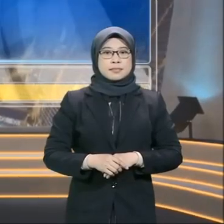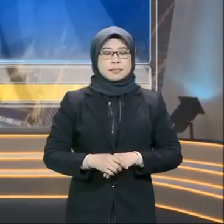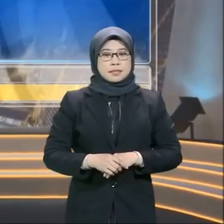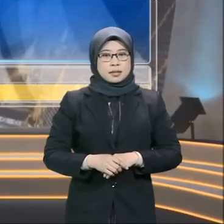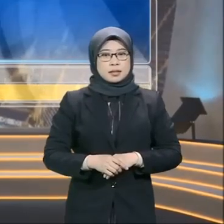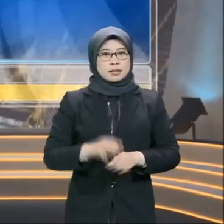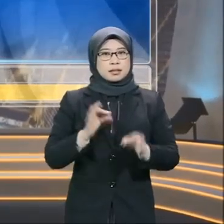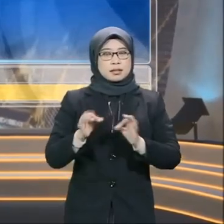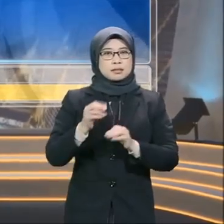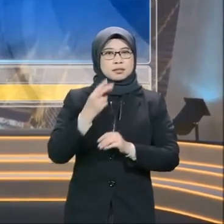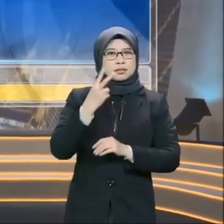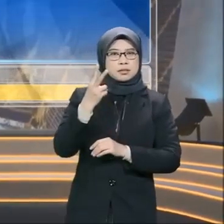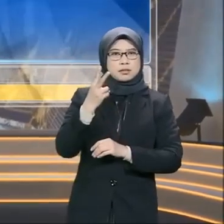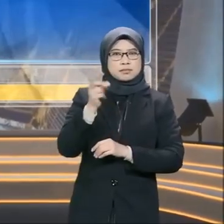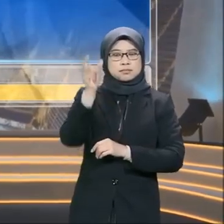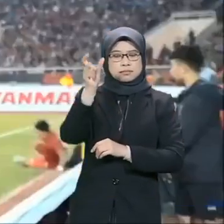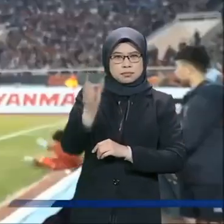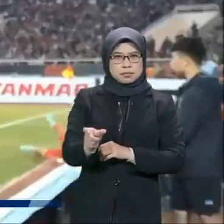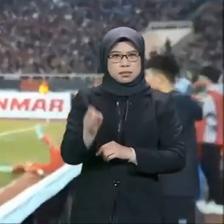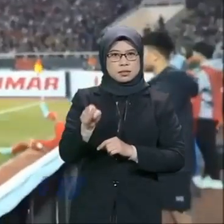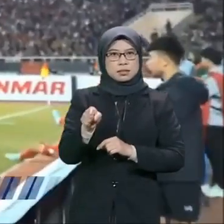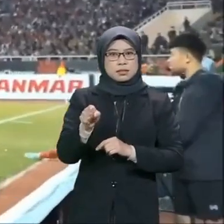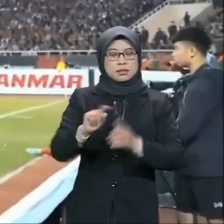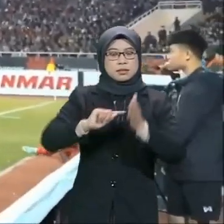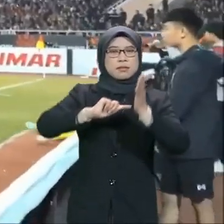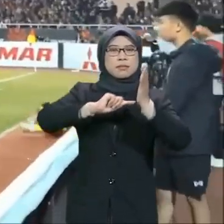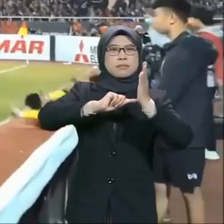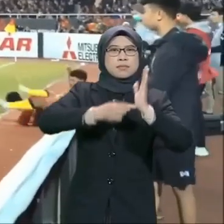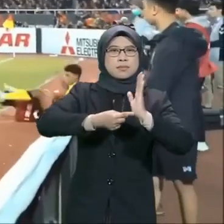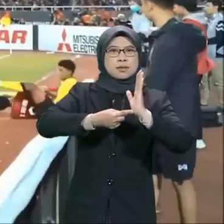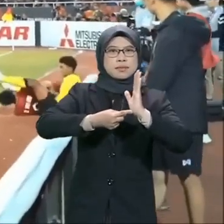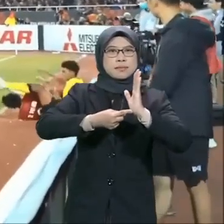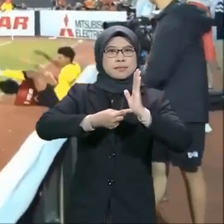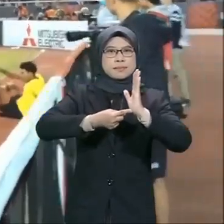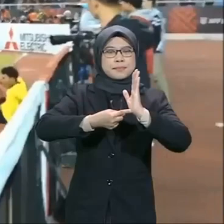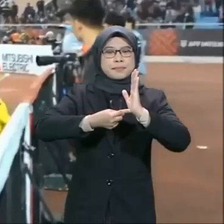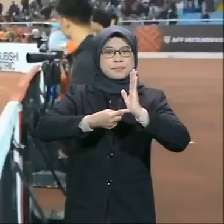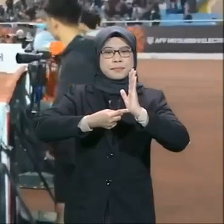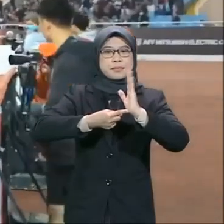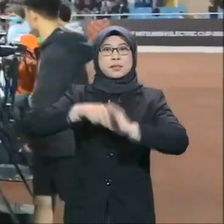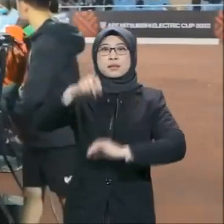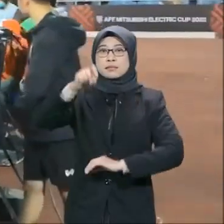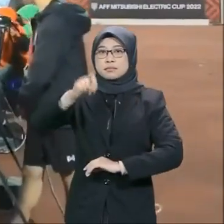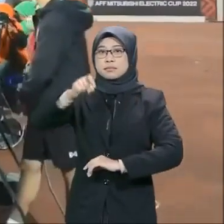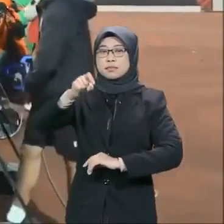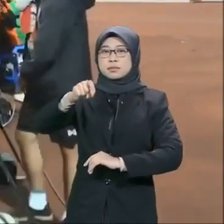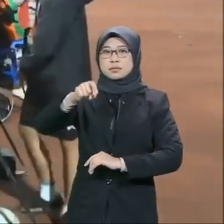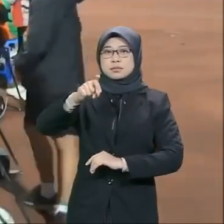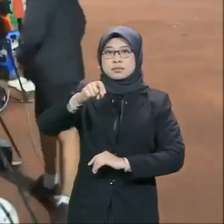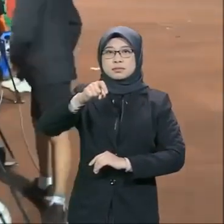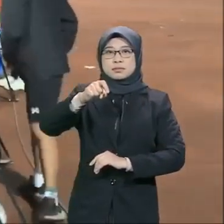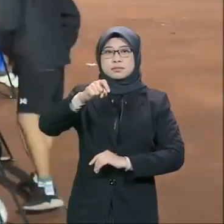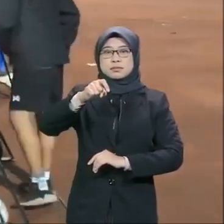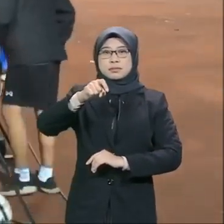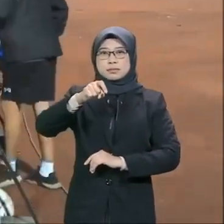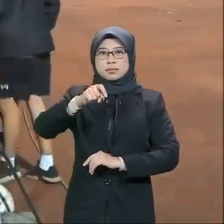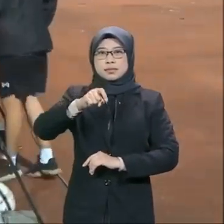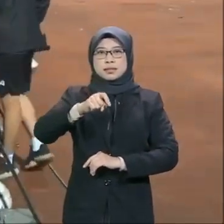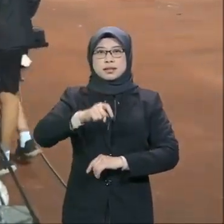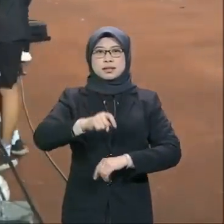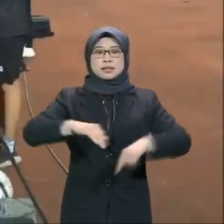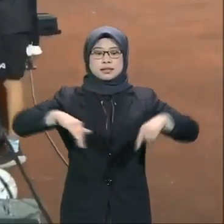kalau berdasarkan kepada law, permulaan semula hendaklah dimulakan dengan sepakan